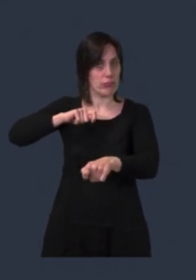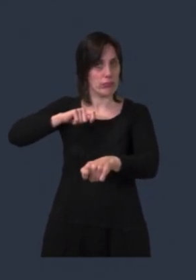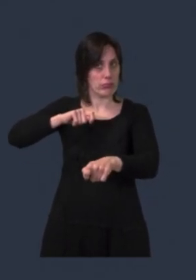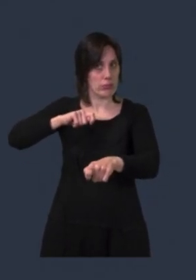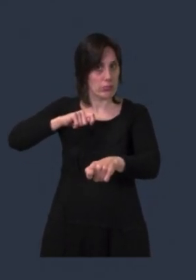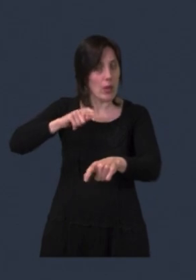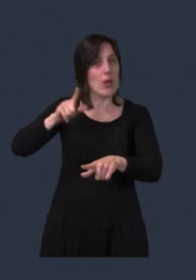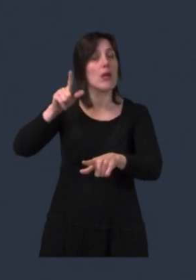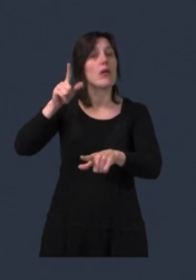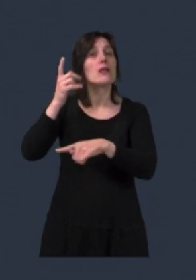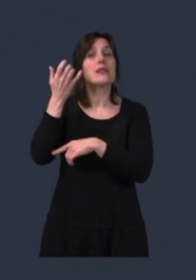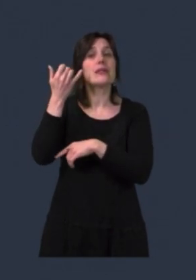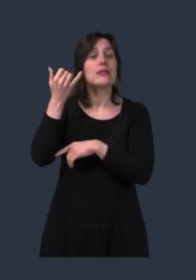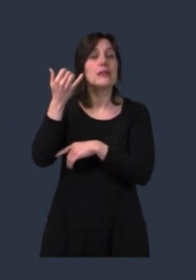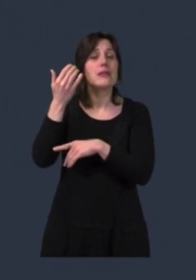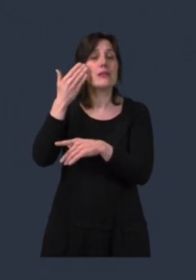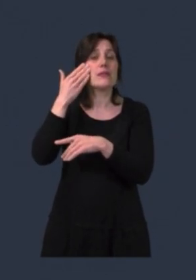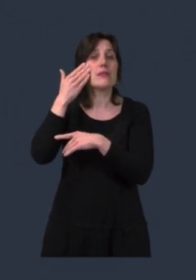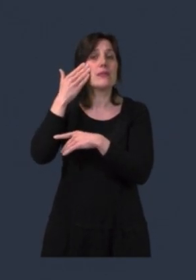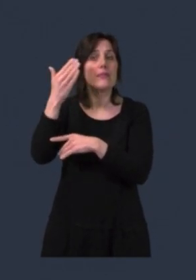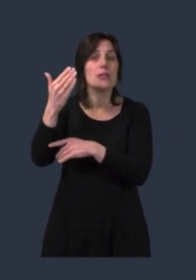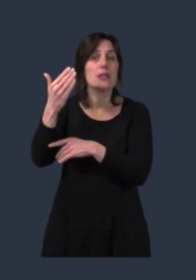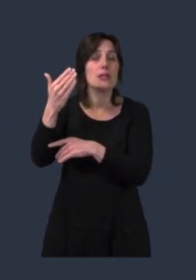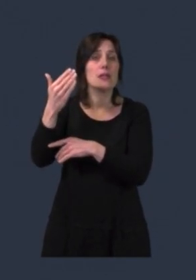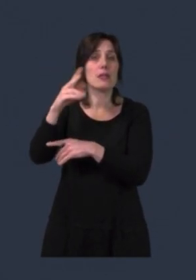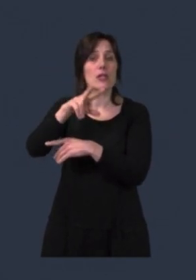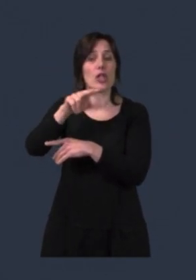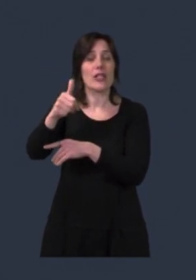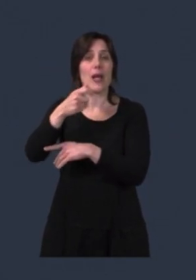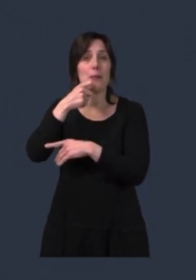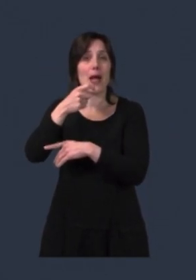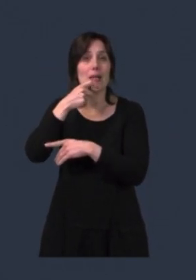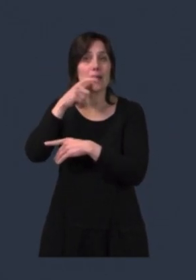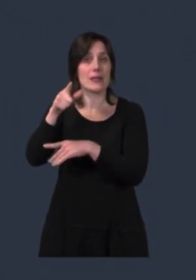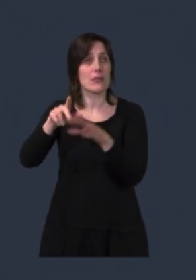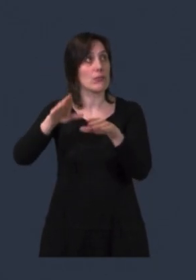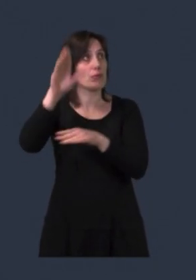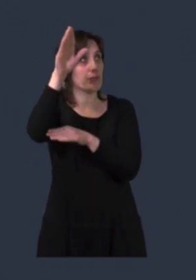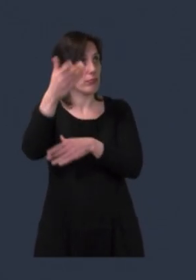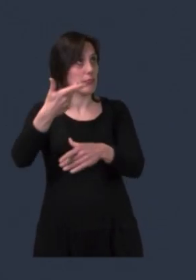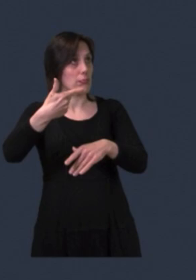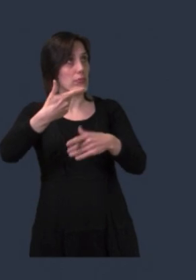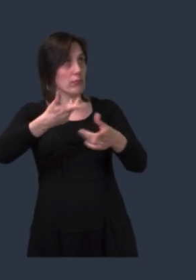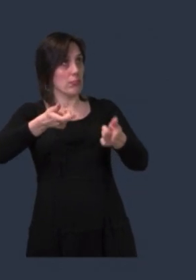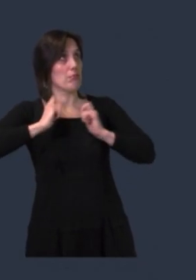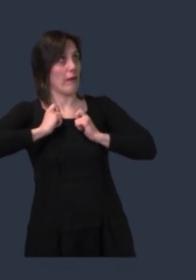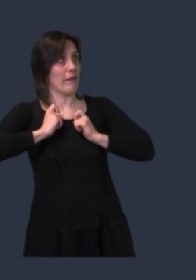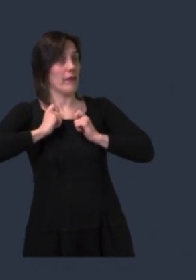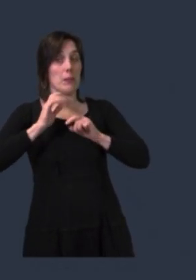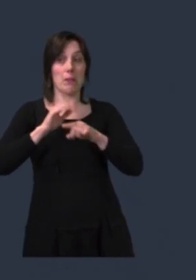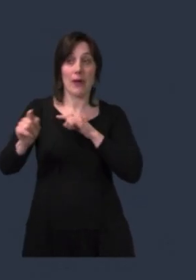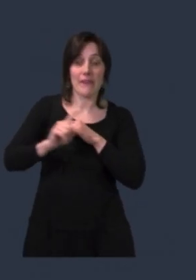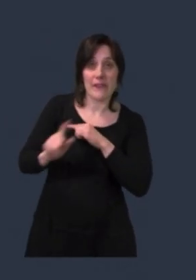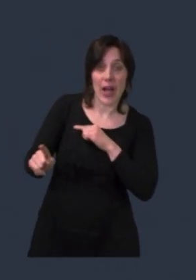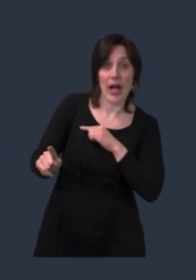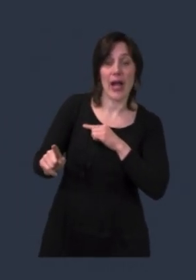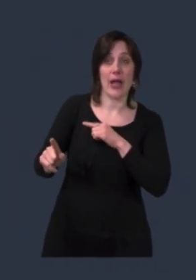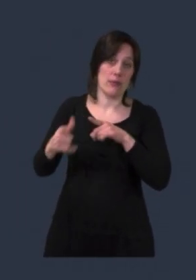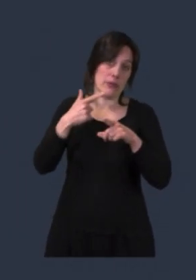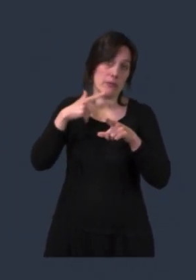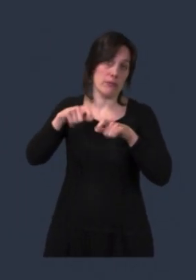elles n'ont pas opté pour la prise de compétence avant le 31 mars, ne seront pas